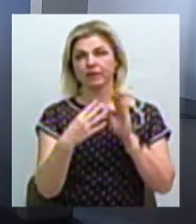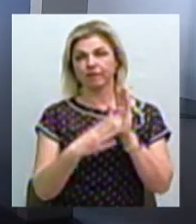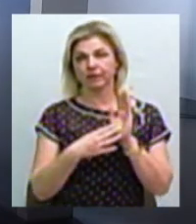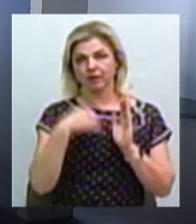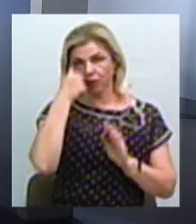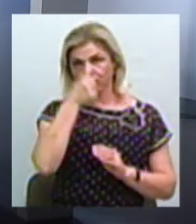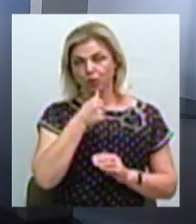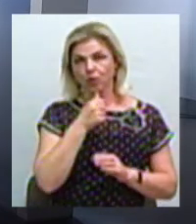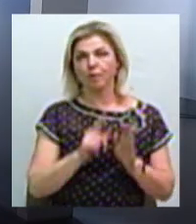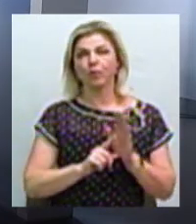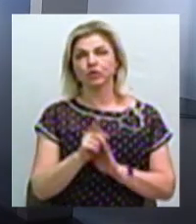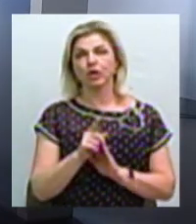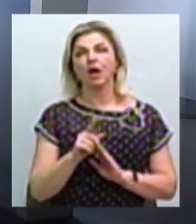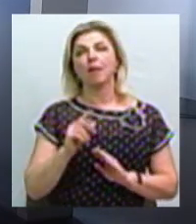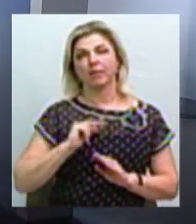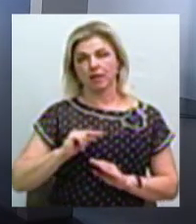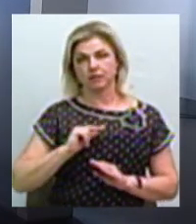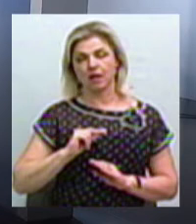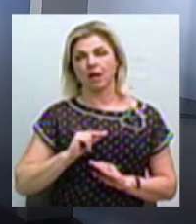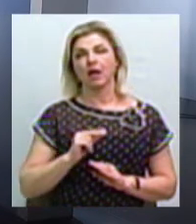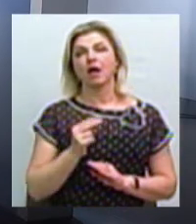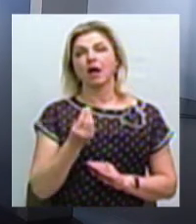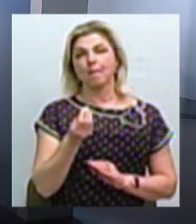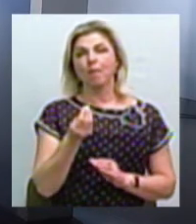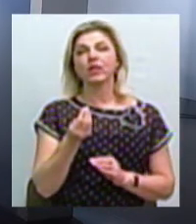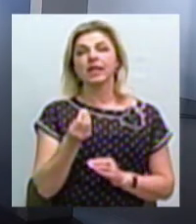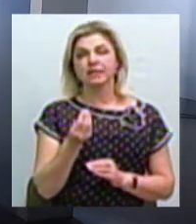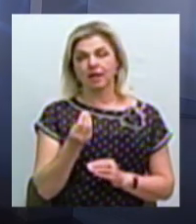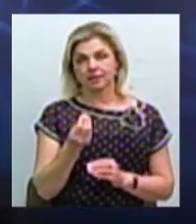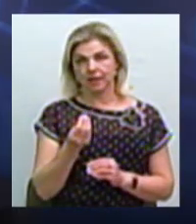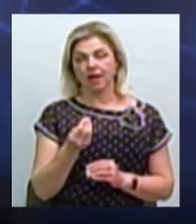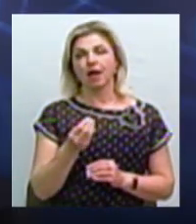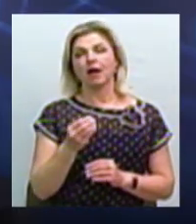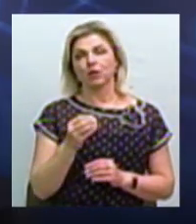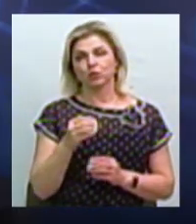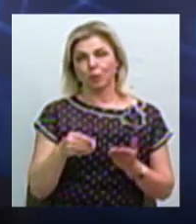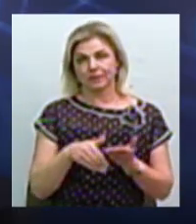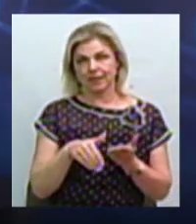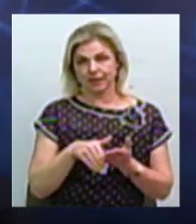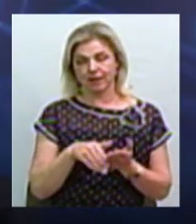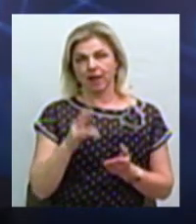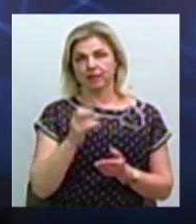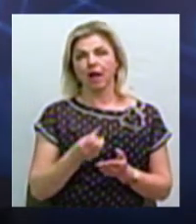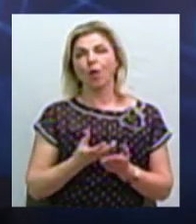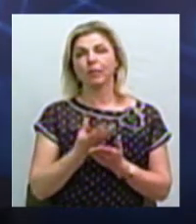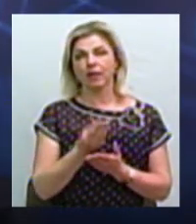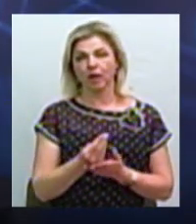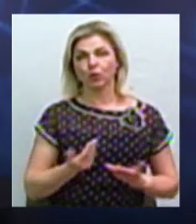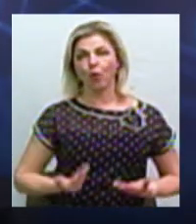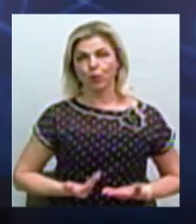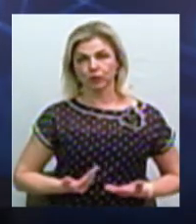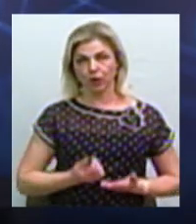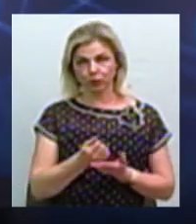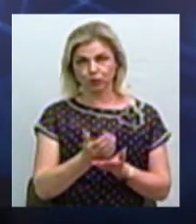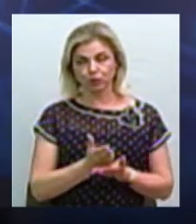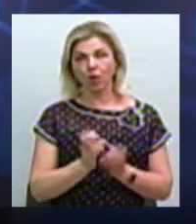року розпочинає процес монетизації субсидій на оплату житлово-комунальних послуг. Як він буде